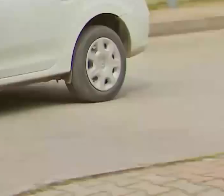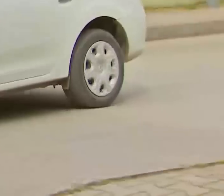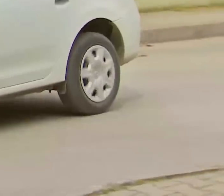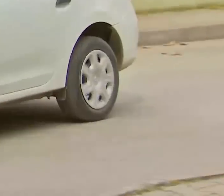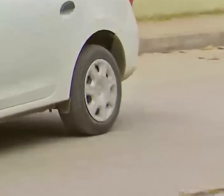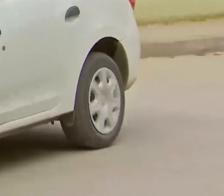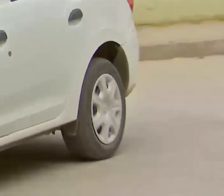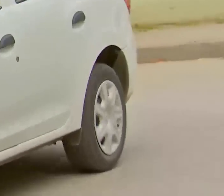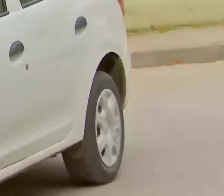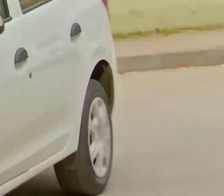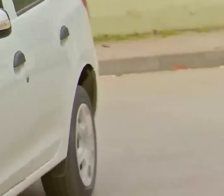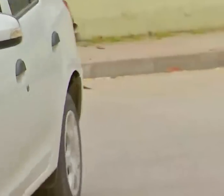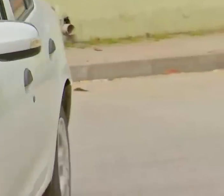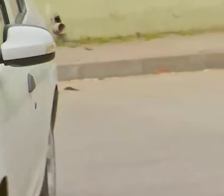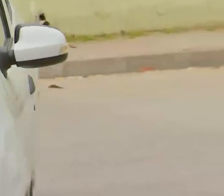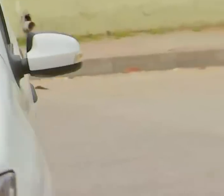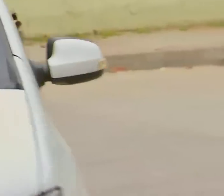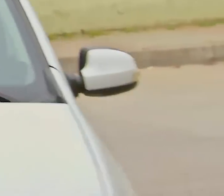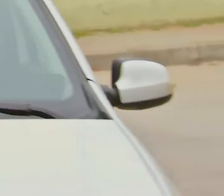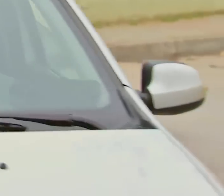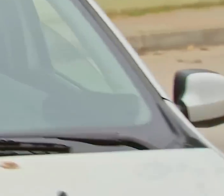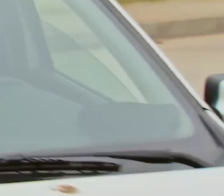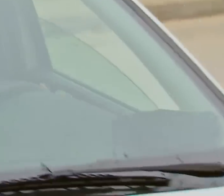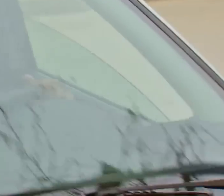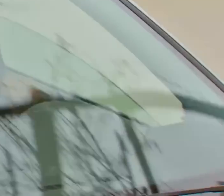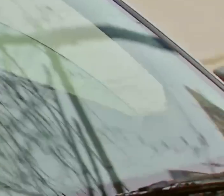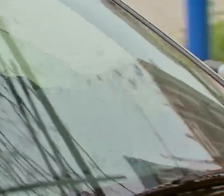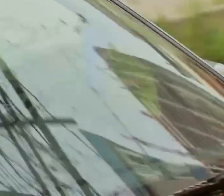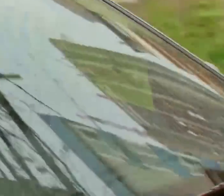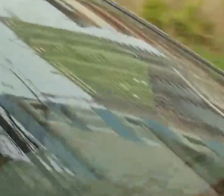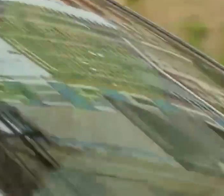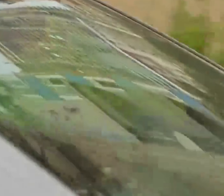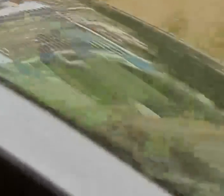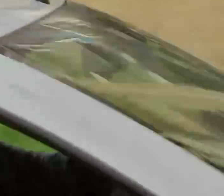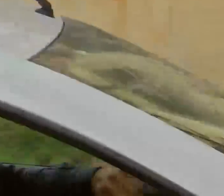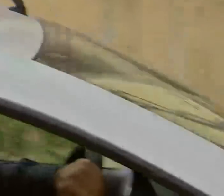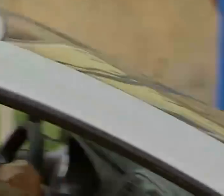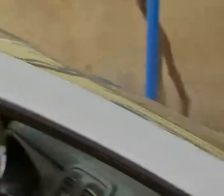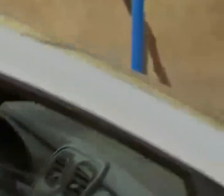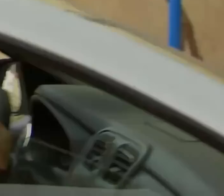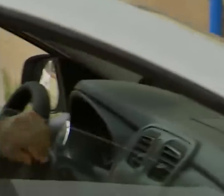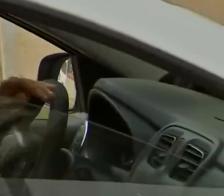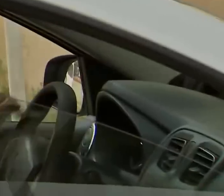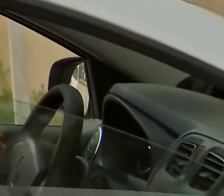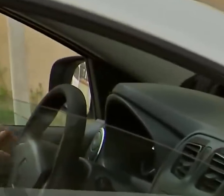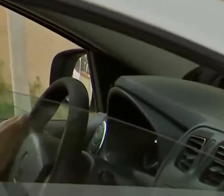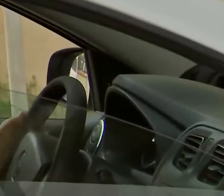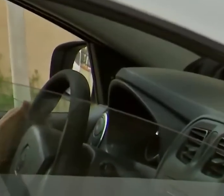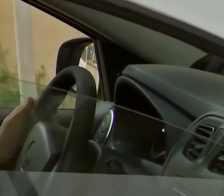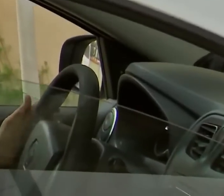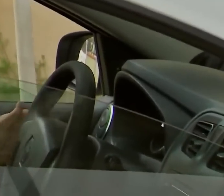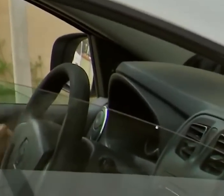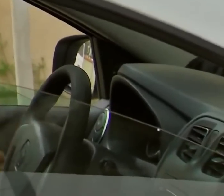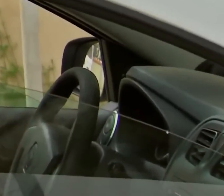bakmıyorsun? Kendi kendine konuştu. Saçsız bir adam beyaz bir otomobilde. Arabasını atölyenin önüne çekti.